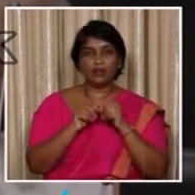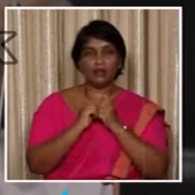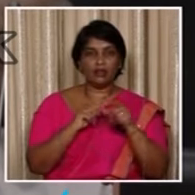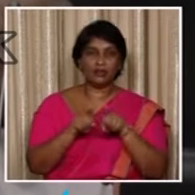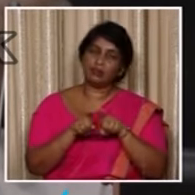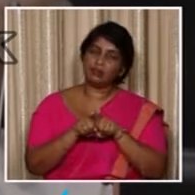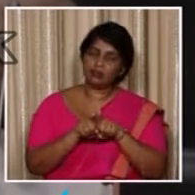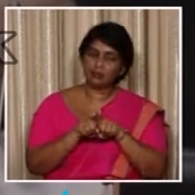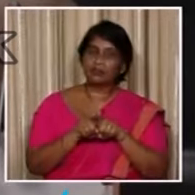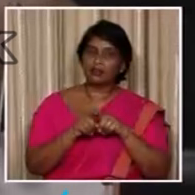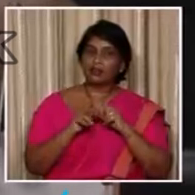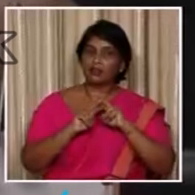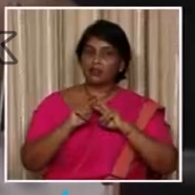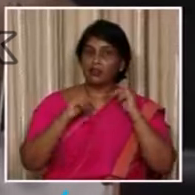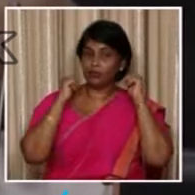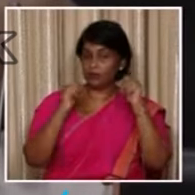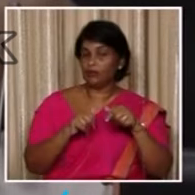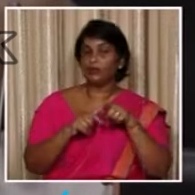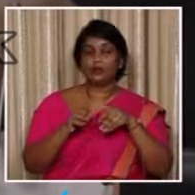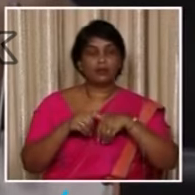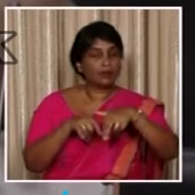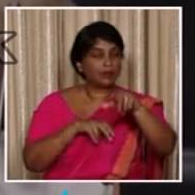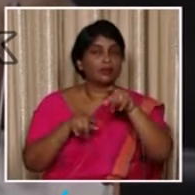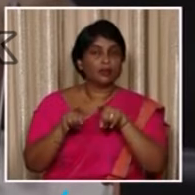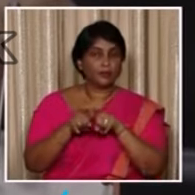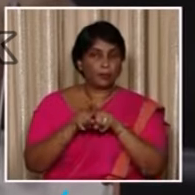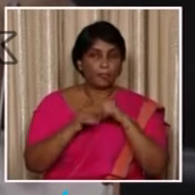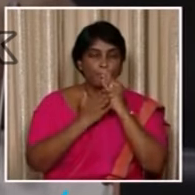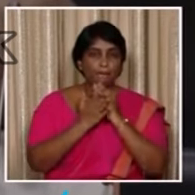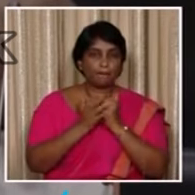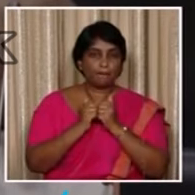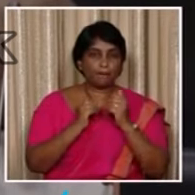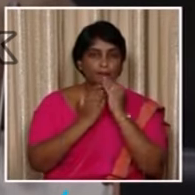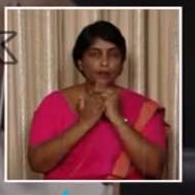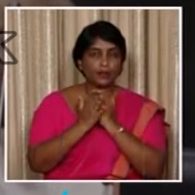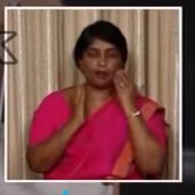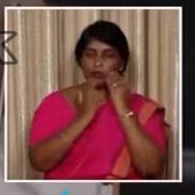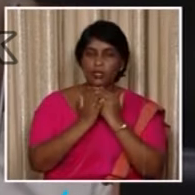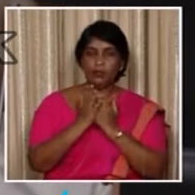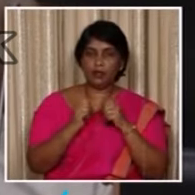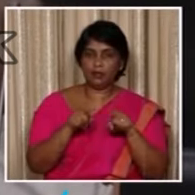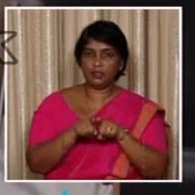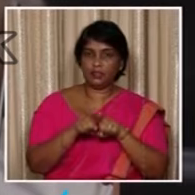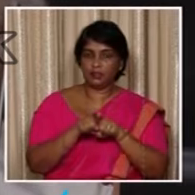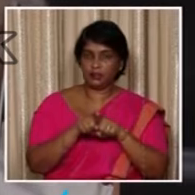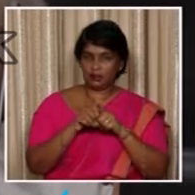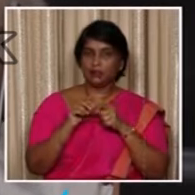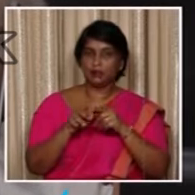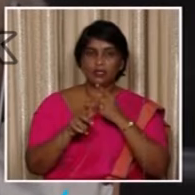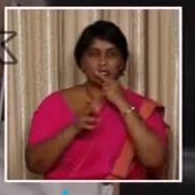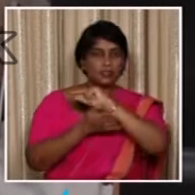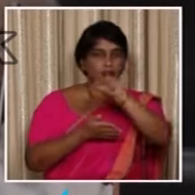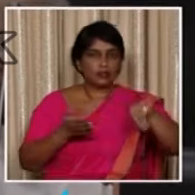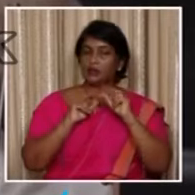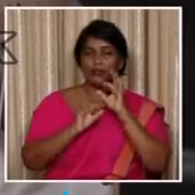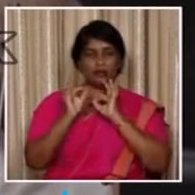පුළුවන් වුණා. වැල් පාලම කියද්දී අපේ රටේ වැඩි දෙනෙක් සිහියට එන්නේ හෙන්රි ජයසේනගේ හුණු වටේ